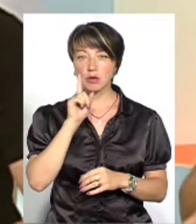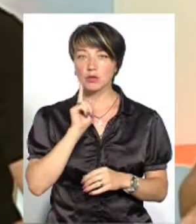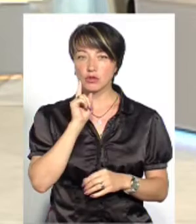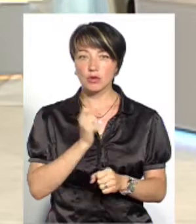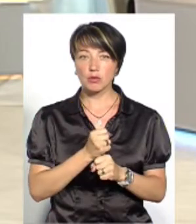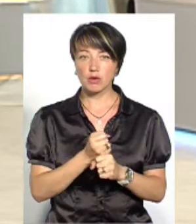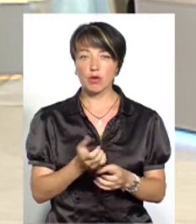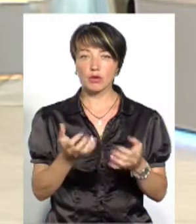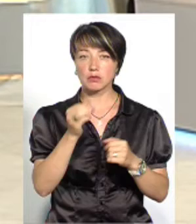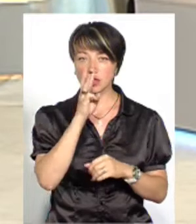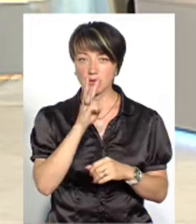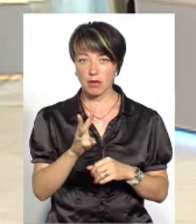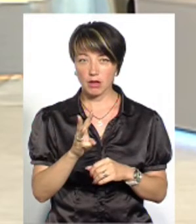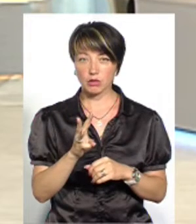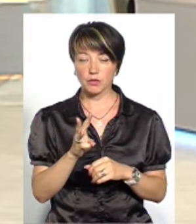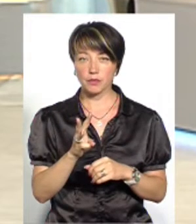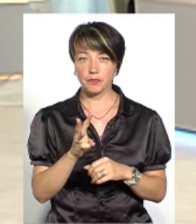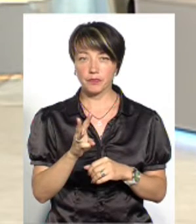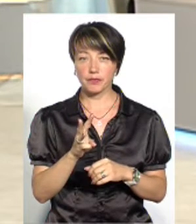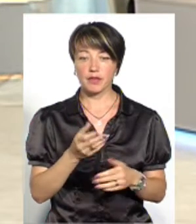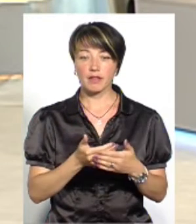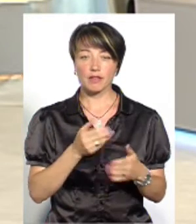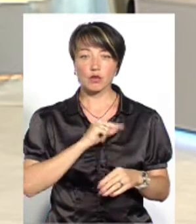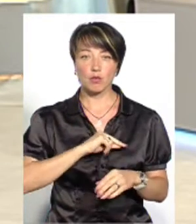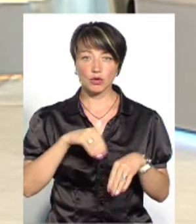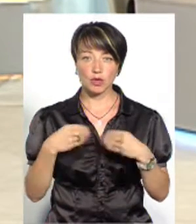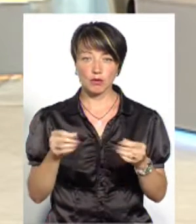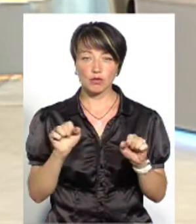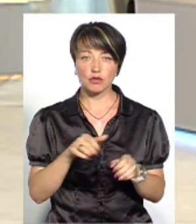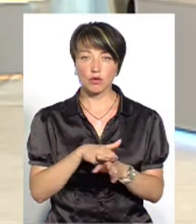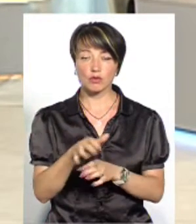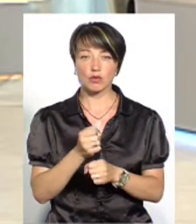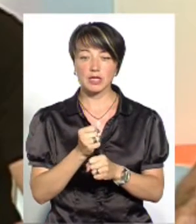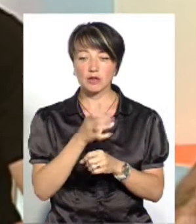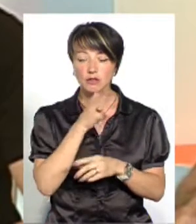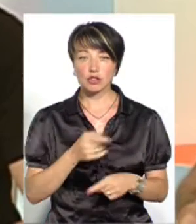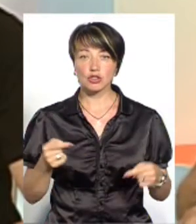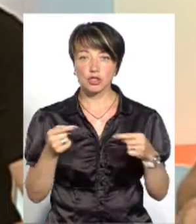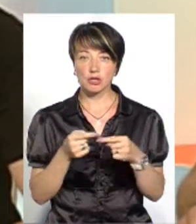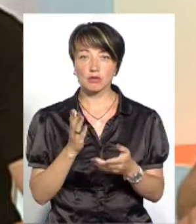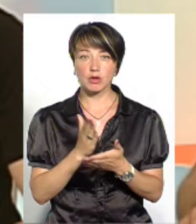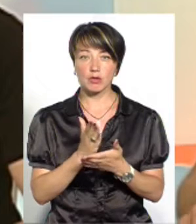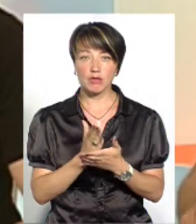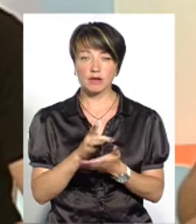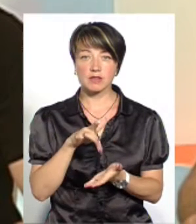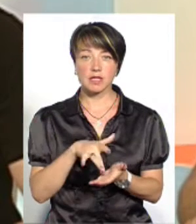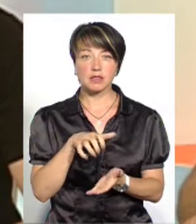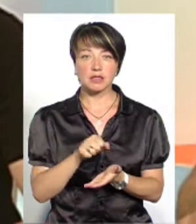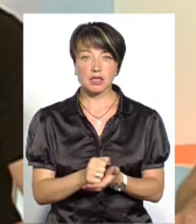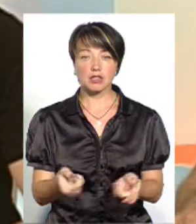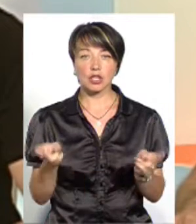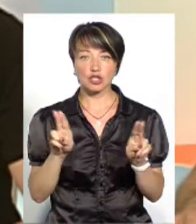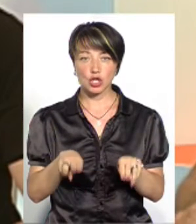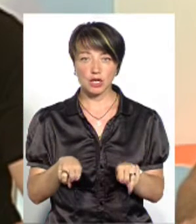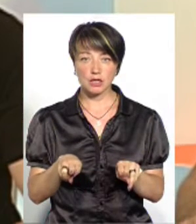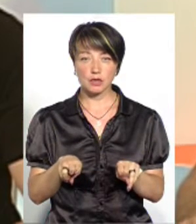тимчасових робіт отримує заробітну плату від роботодавця, тому що виконує роботу, і в цей же час він перебуває на обліку в центрі зайнятості. Він